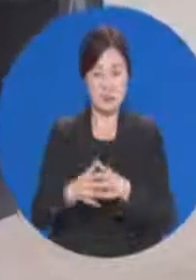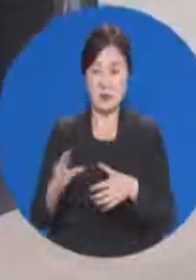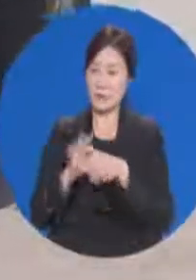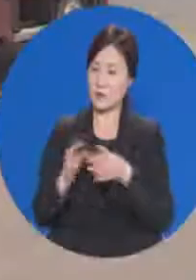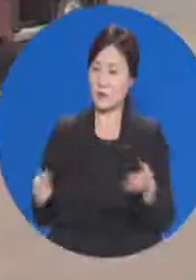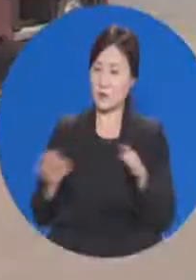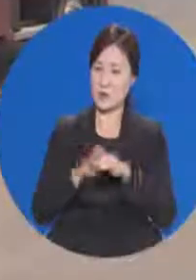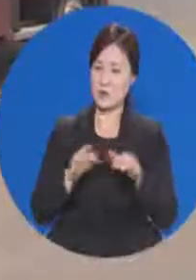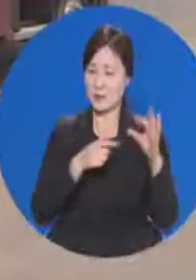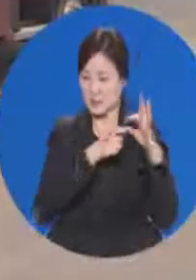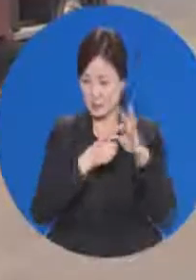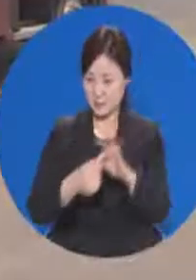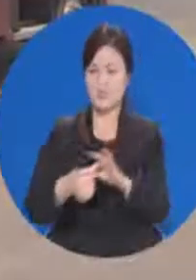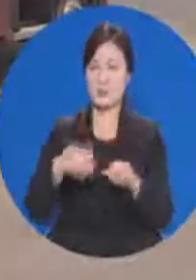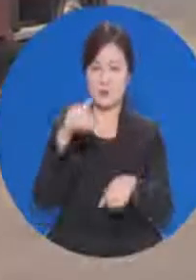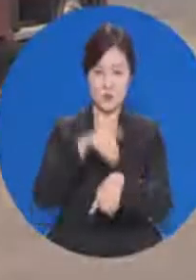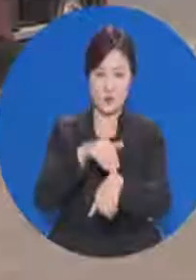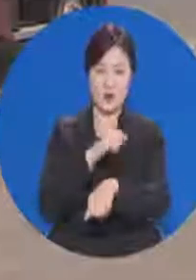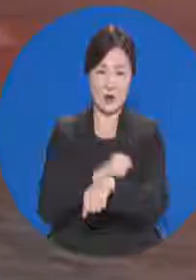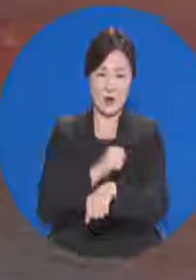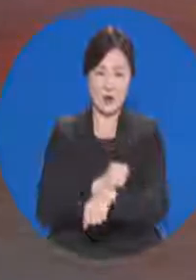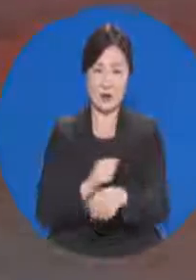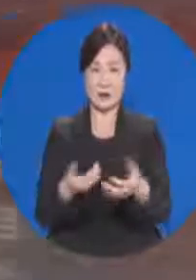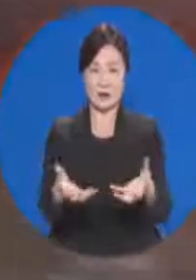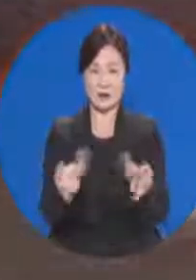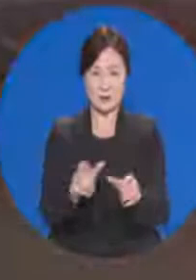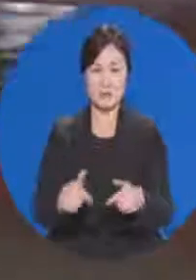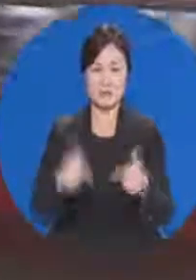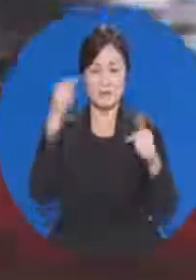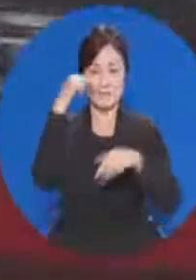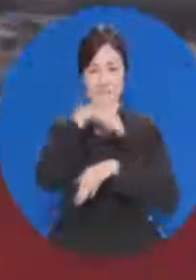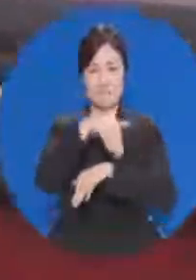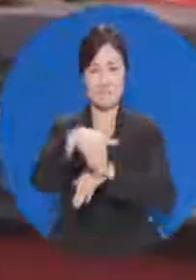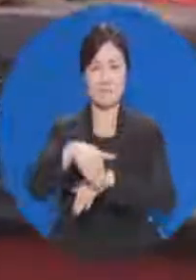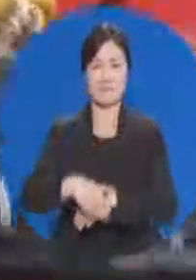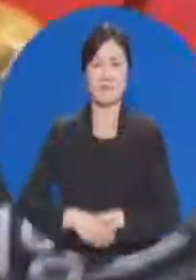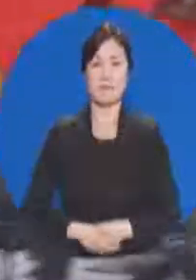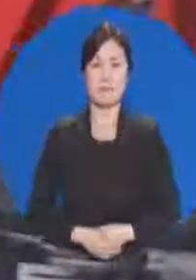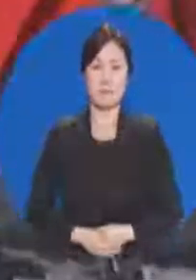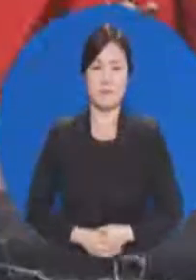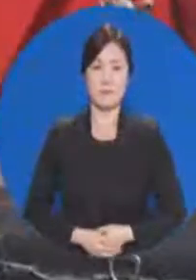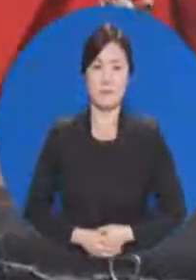유관기관과의 지속적인 대응 훈련을 통해 팀워크를 늘려나갈 계획입니다. MBC 뉴스 김한수입니다.